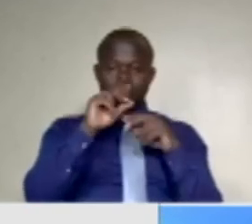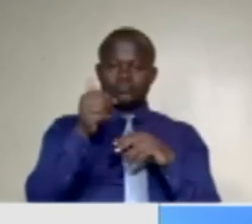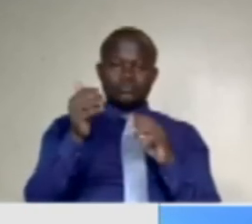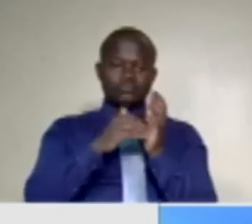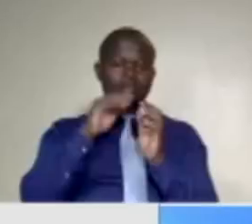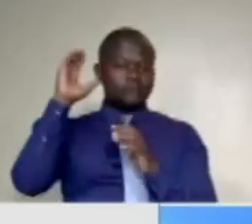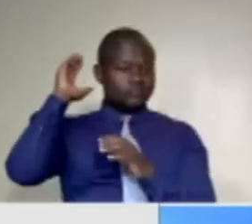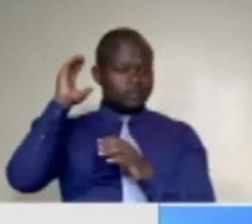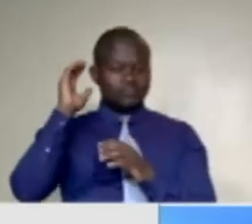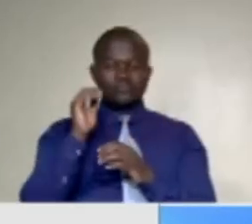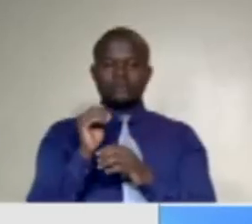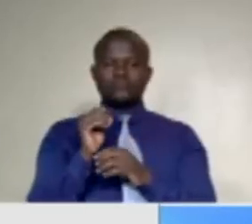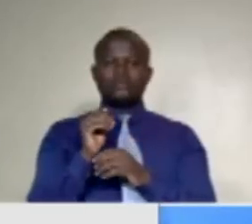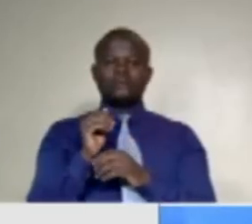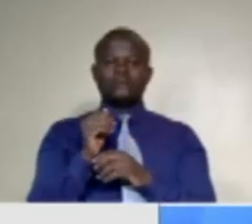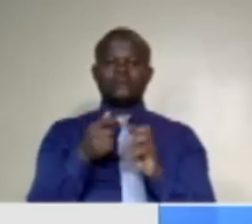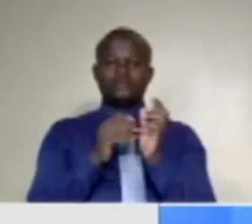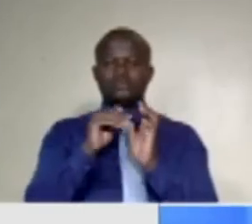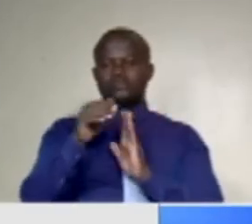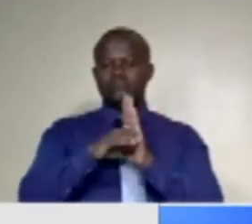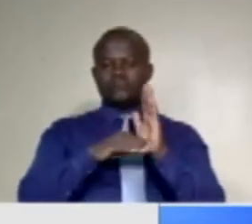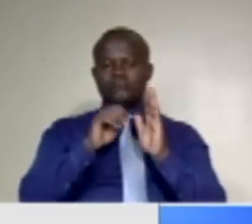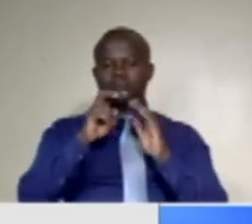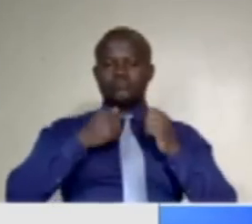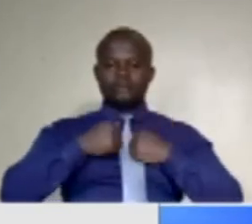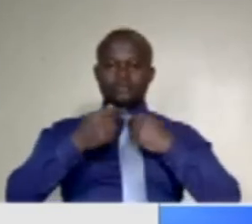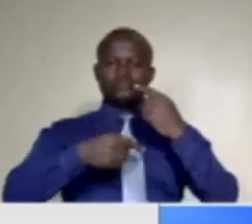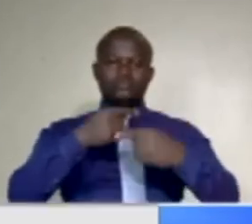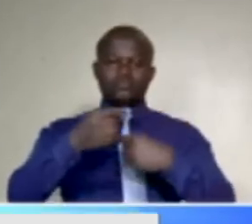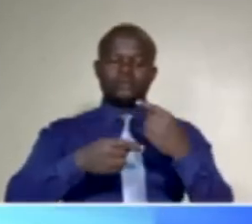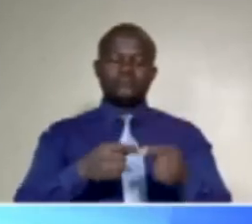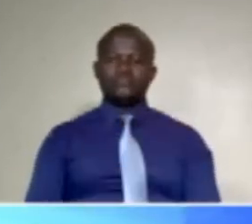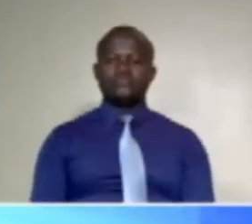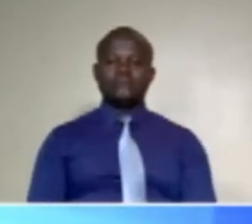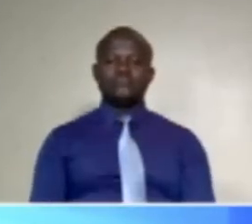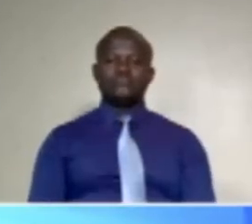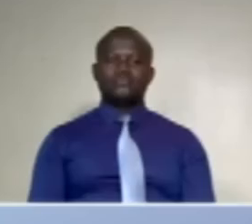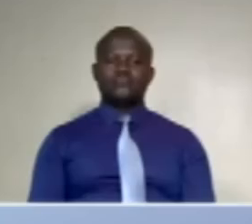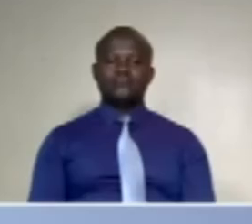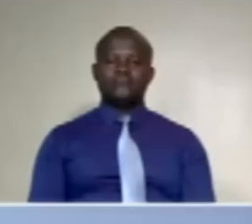turabatugezaho amakuru ku buryo burambuye ariko n'izindi gahunda za televiziyo y'u Rwanda zo ziracyakomeza ntimujye kure.